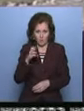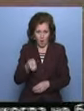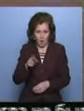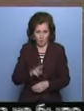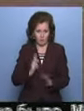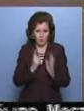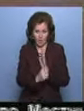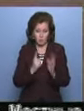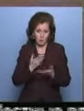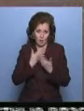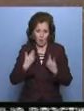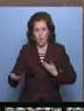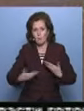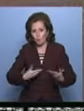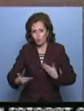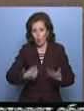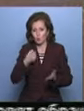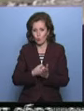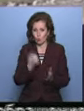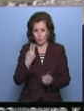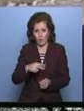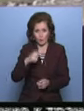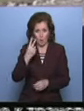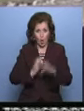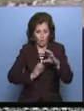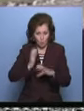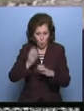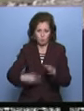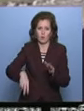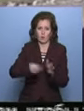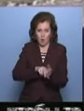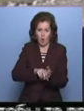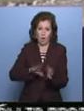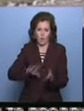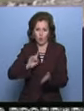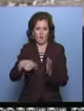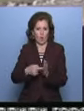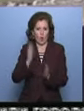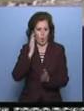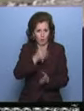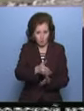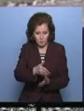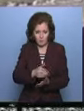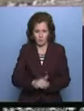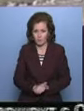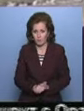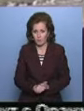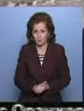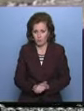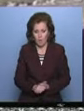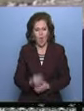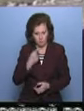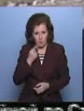будет. Надо пешком добраться до 22-го. И потом на 22-й автобусом уже в город.